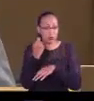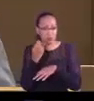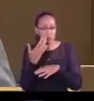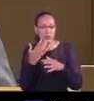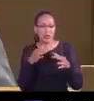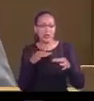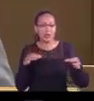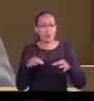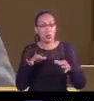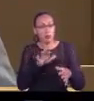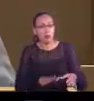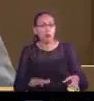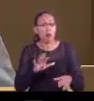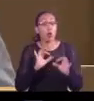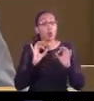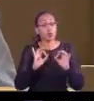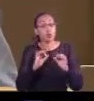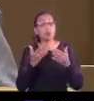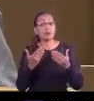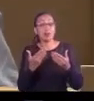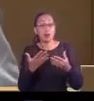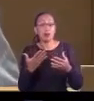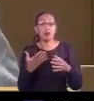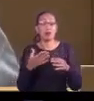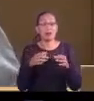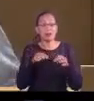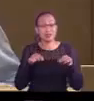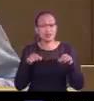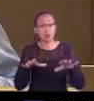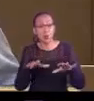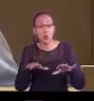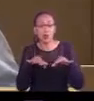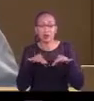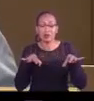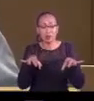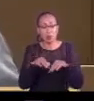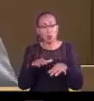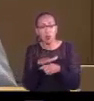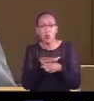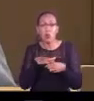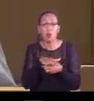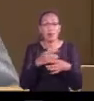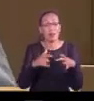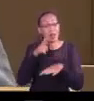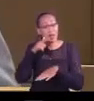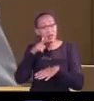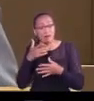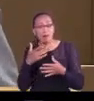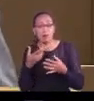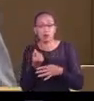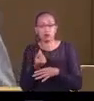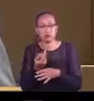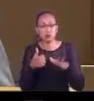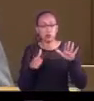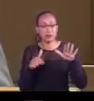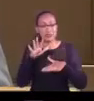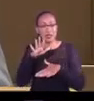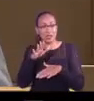Désormais, il y a un réseau qui couvre tout le territoire. Mais il a fallu faire des efforts financiers. 65 millions.